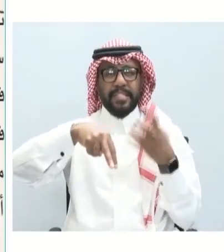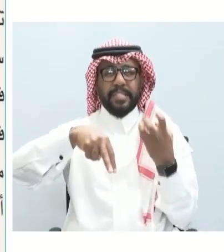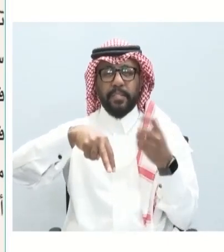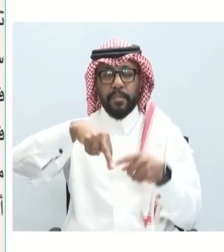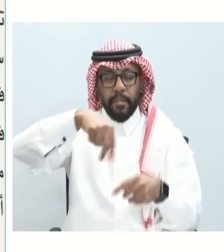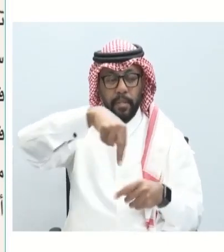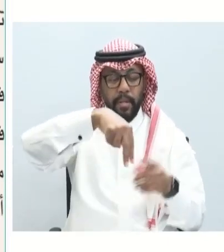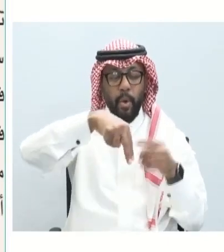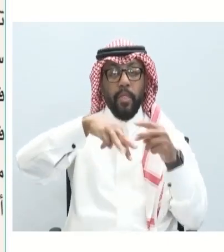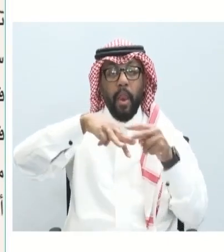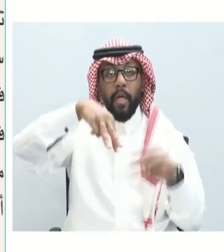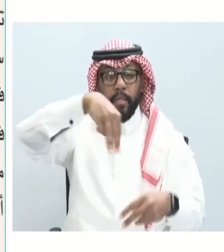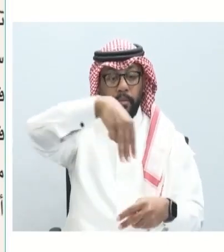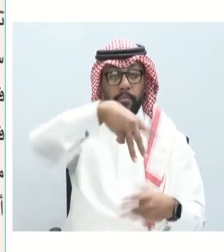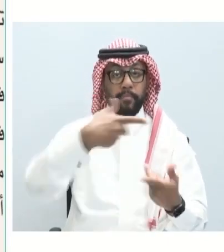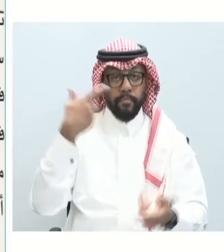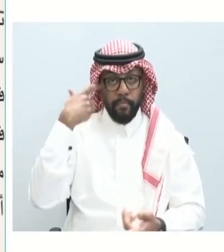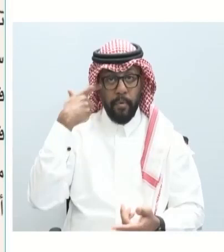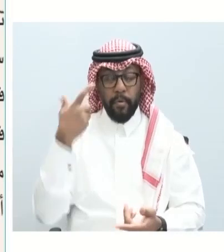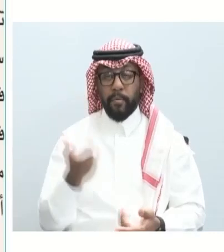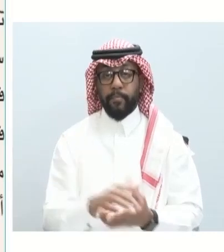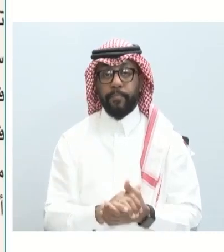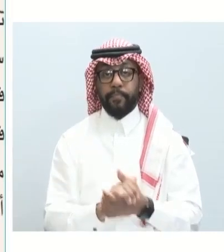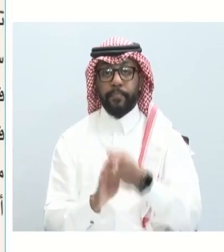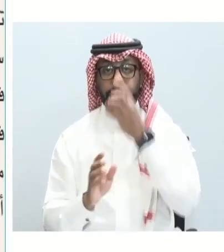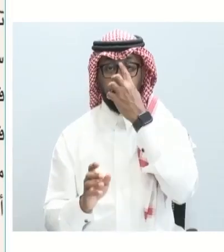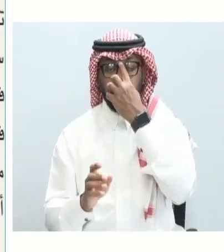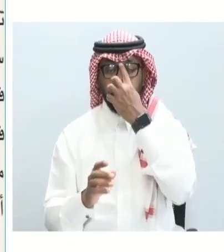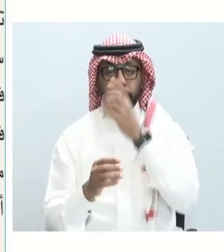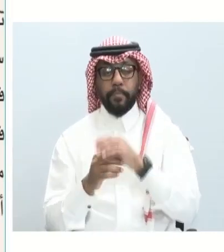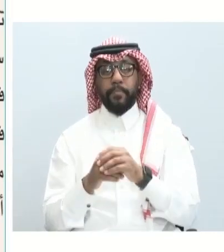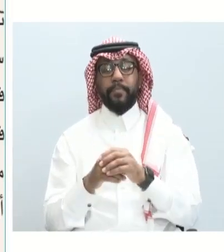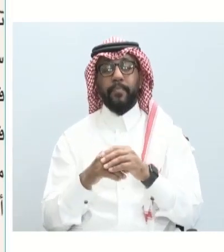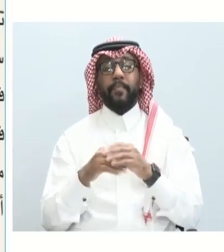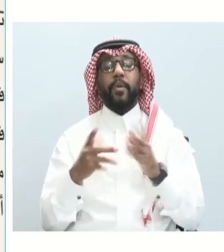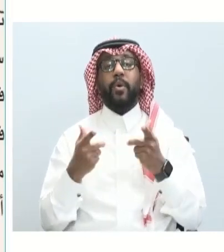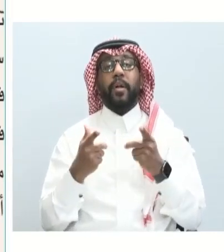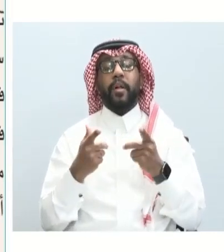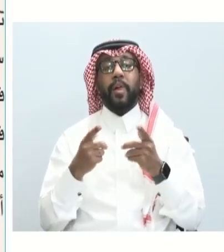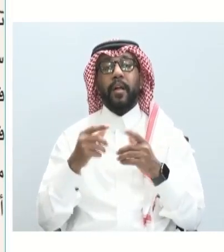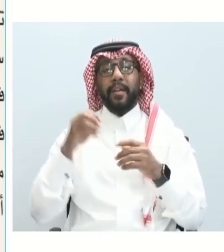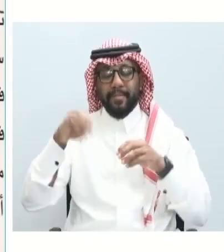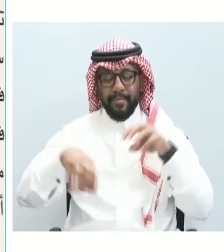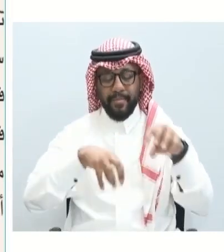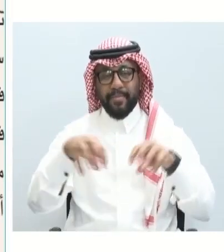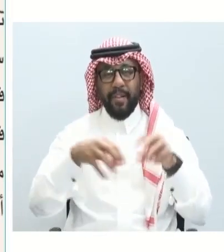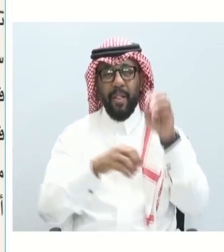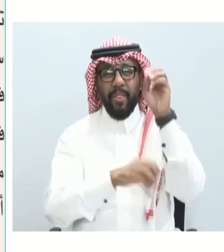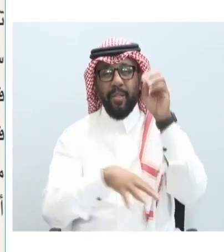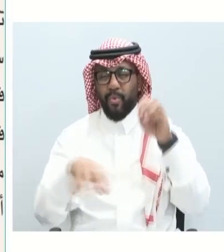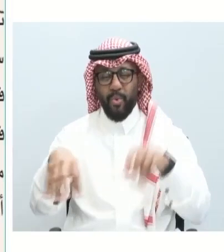من هنا وقال انمار رايت بعره مجتمعا في مكان واحد لا